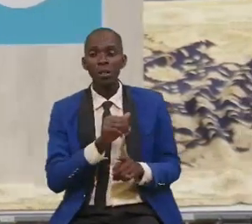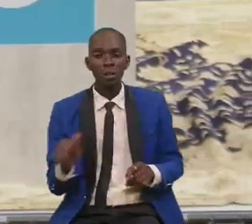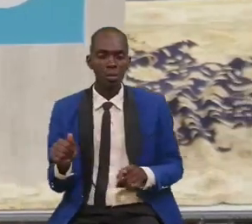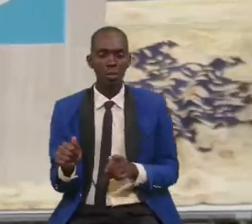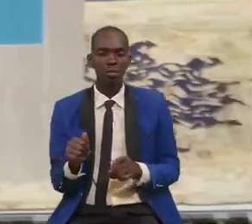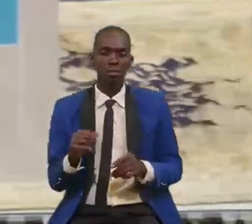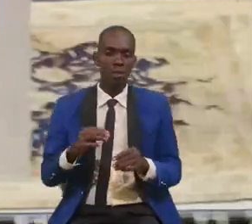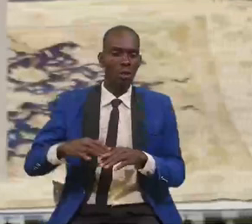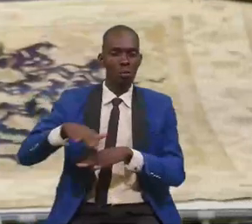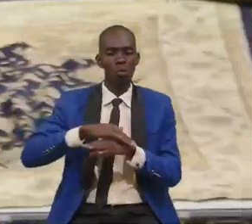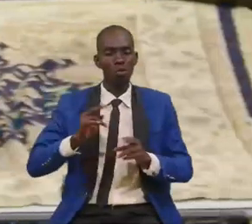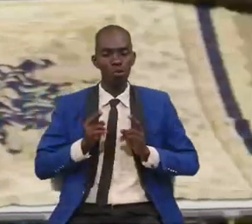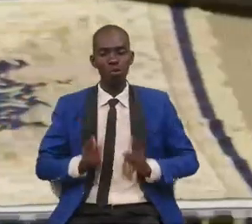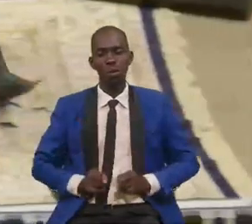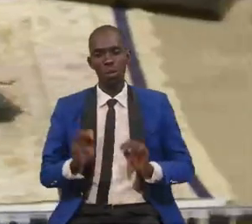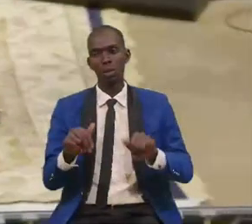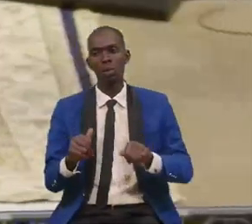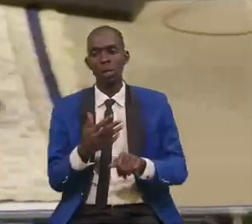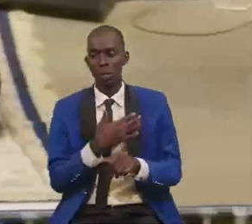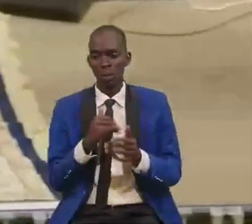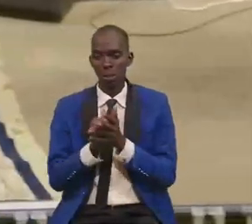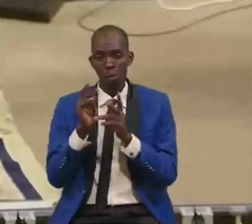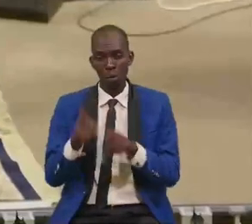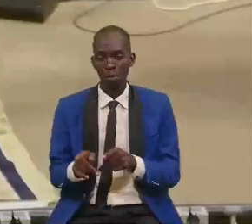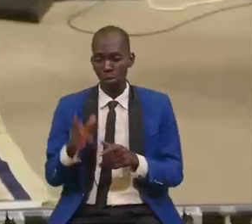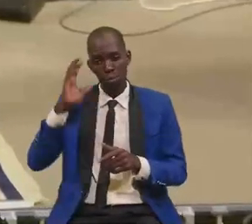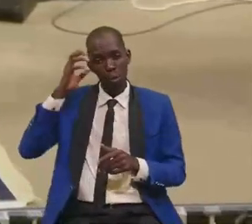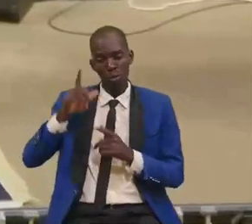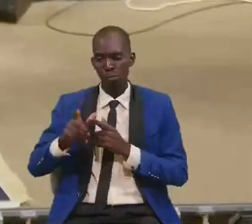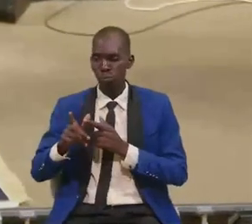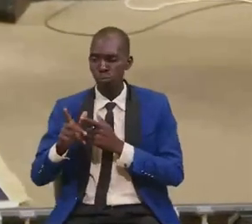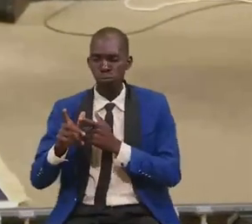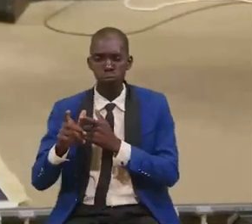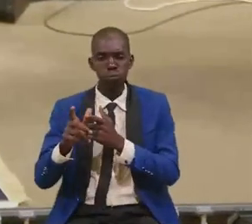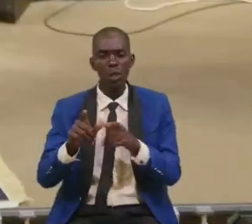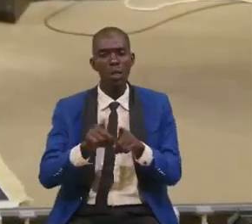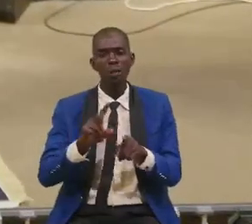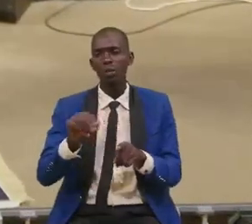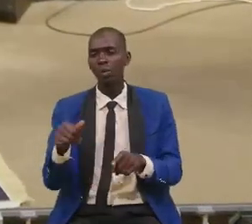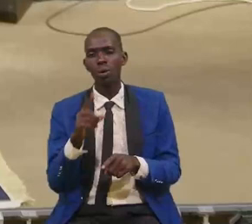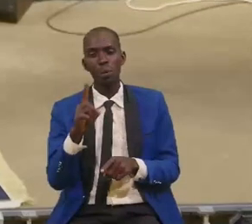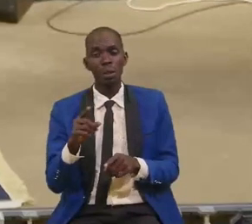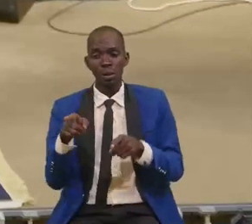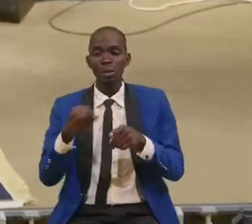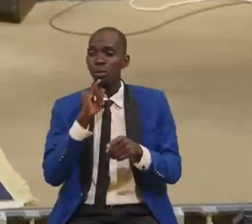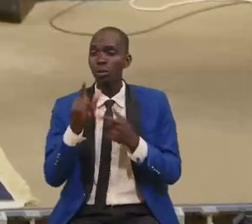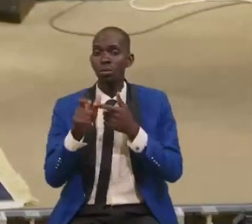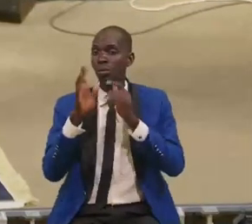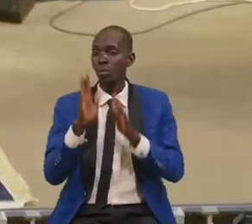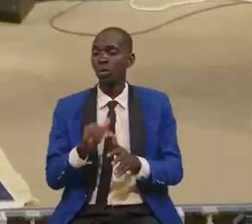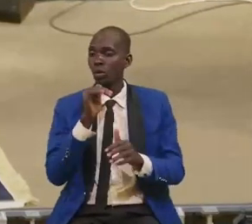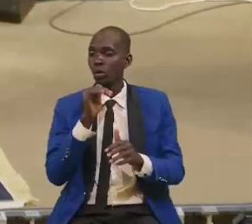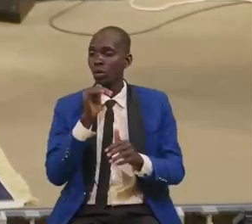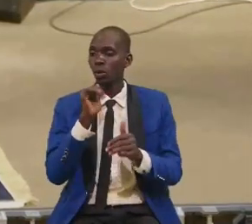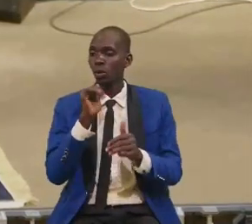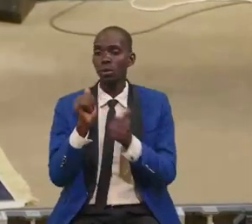humaine. Il court comme personne d'autre ne peut courir. Et ce n'est pas un athlète, ce n'est pas l'esprit